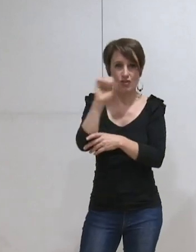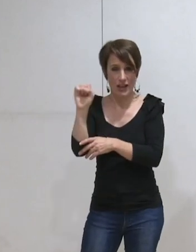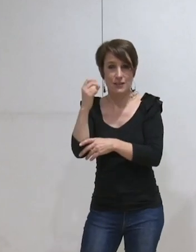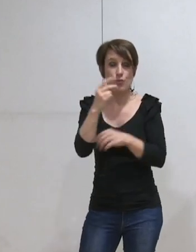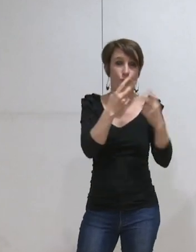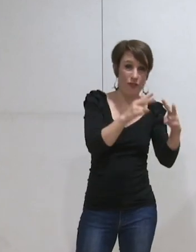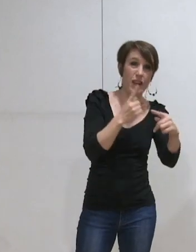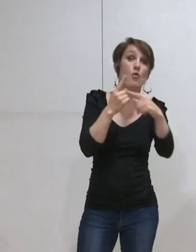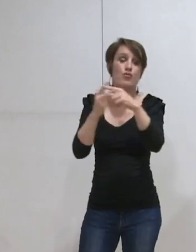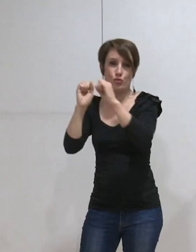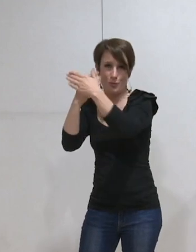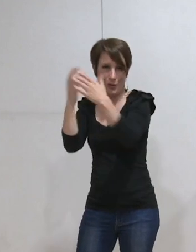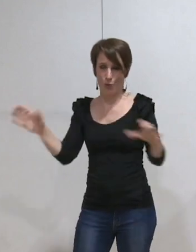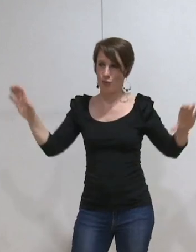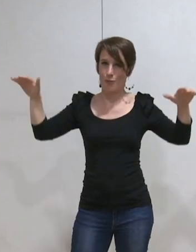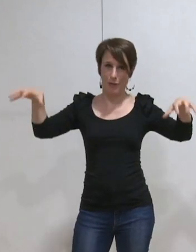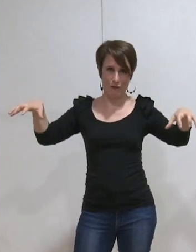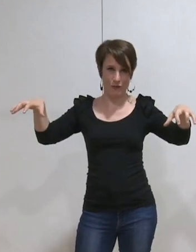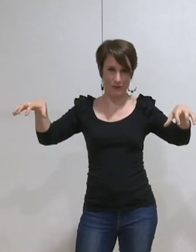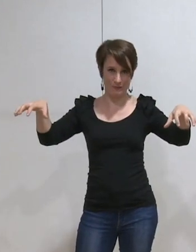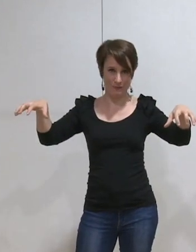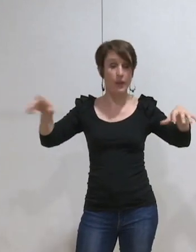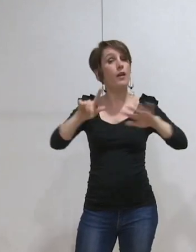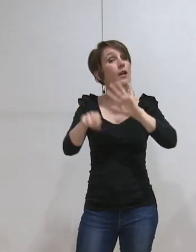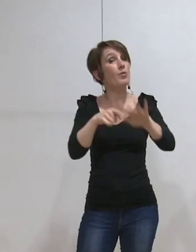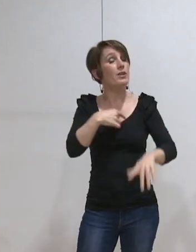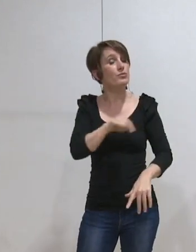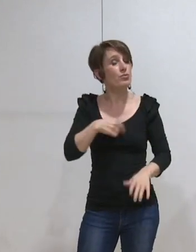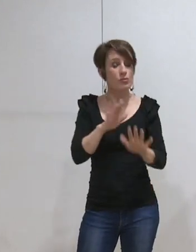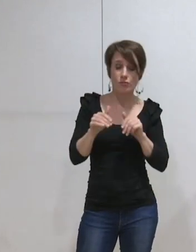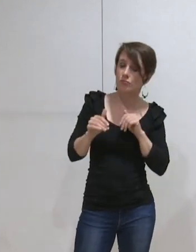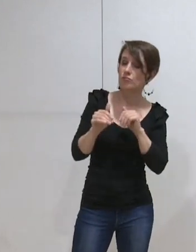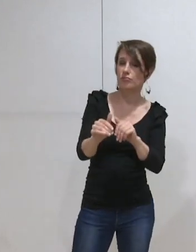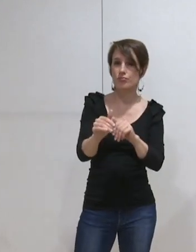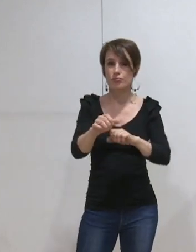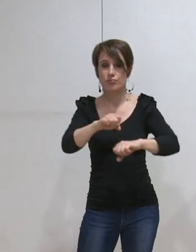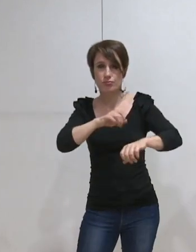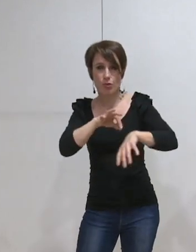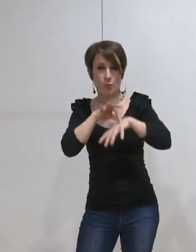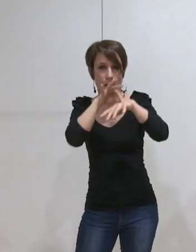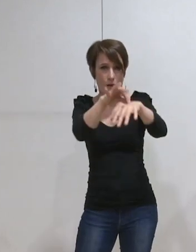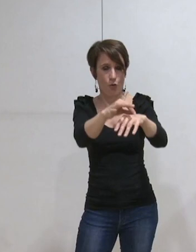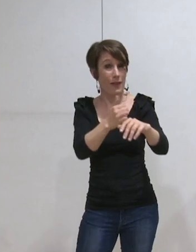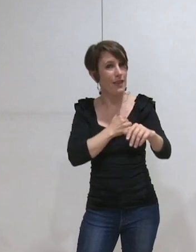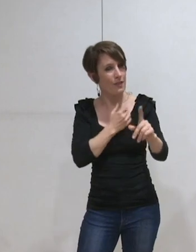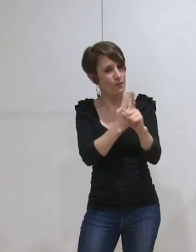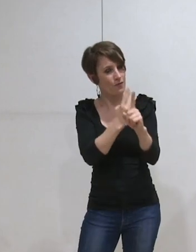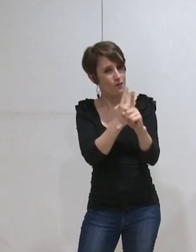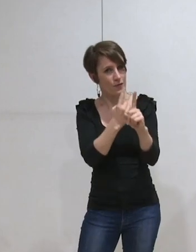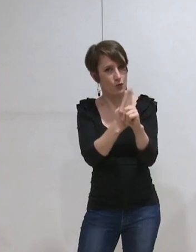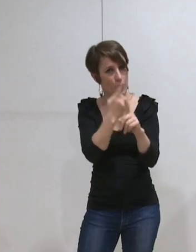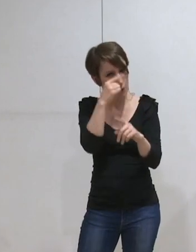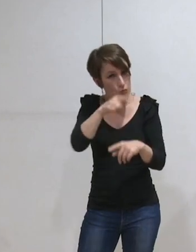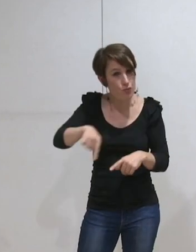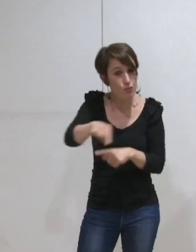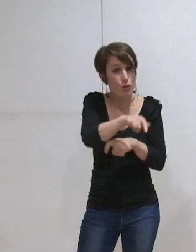organis bien évidemment nous continuerons à accompagner à avoir un accompagnement individualisé au niveau des agents